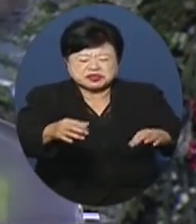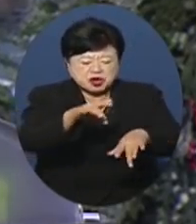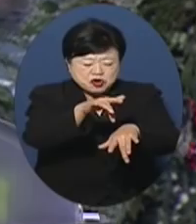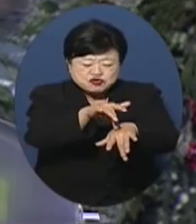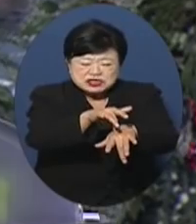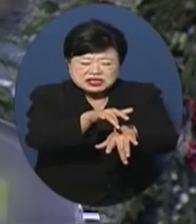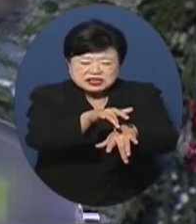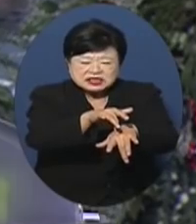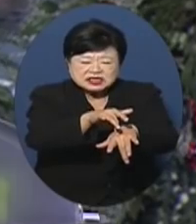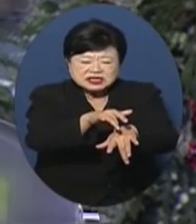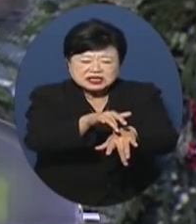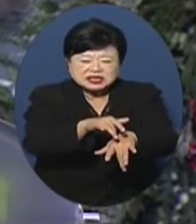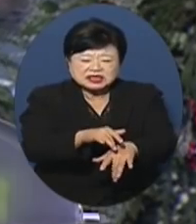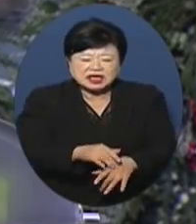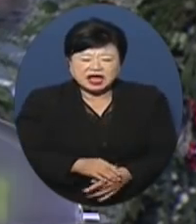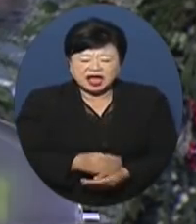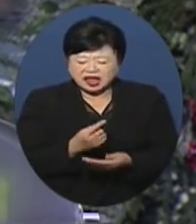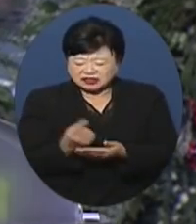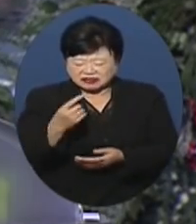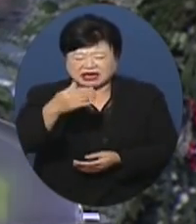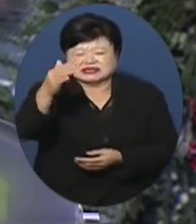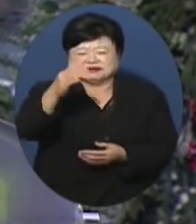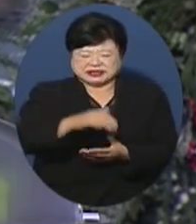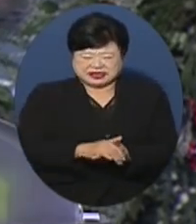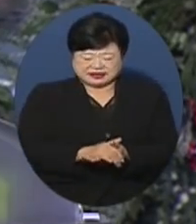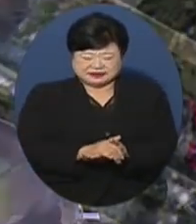귀신이 나가버리고 말았습니다.